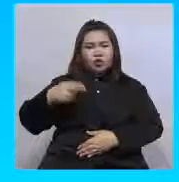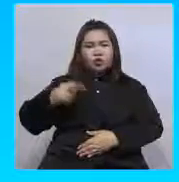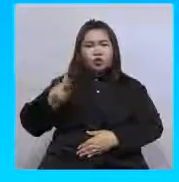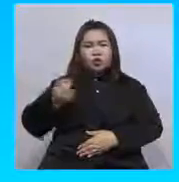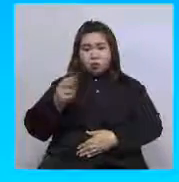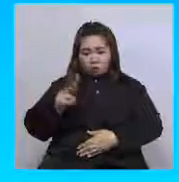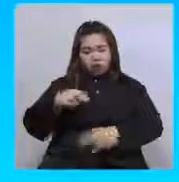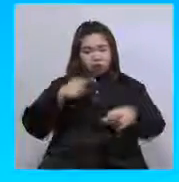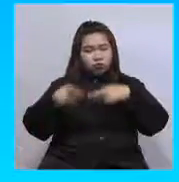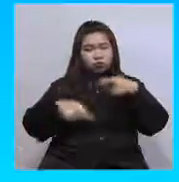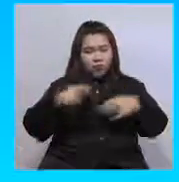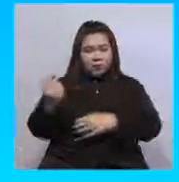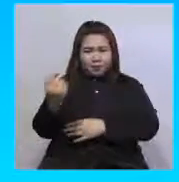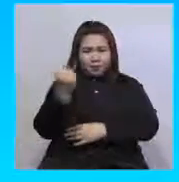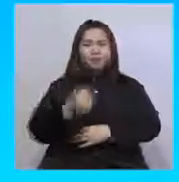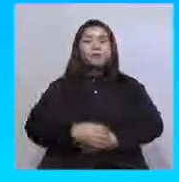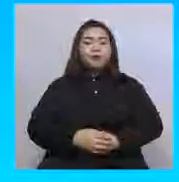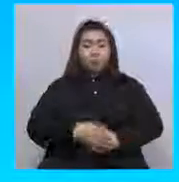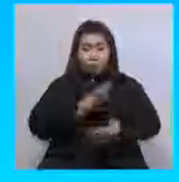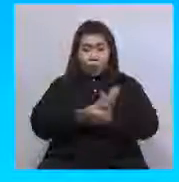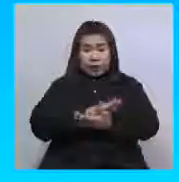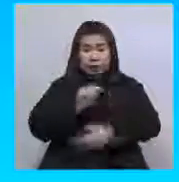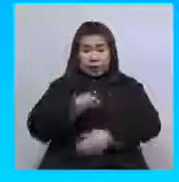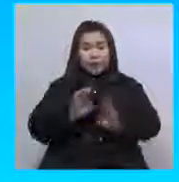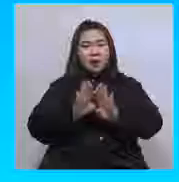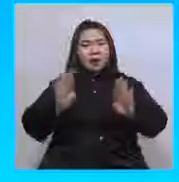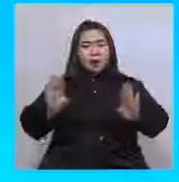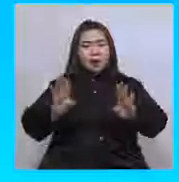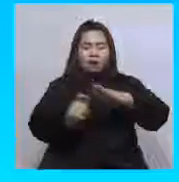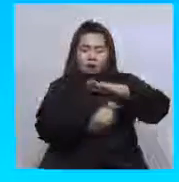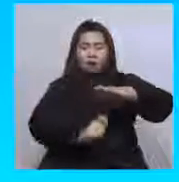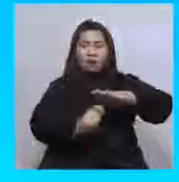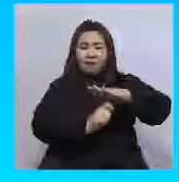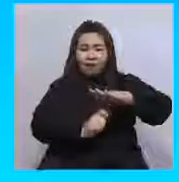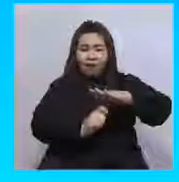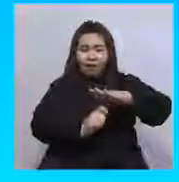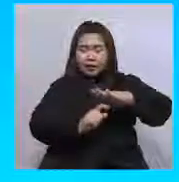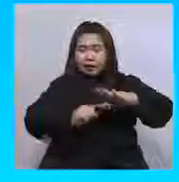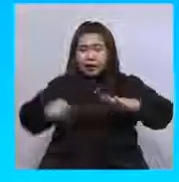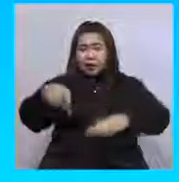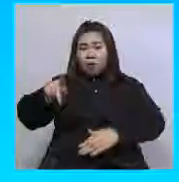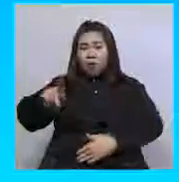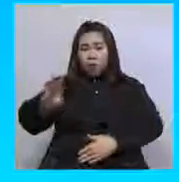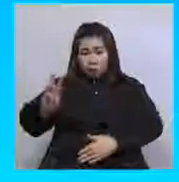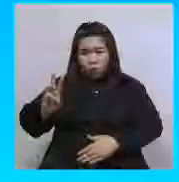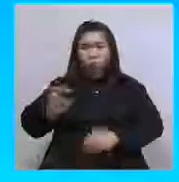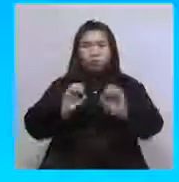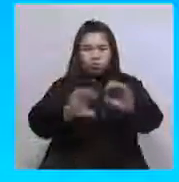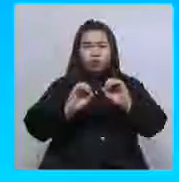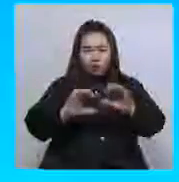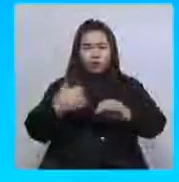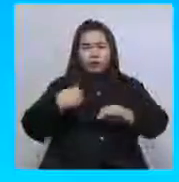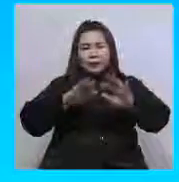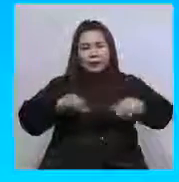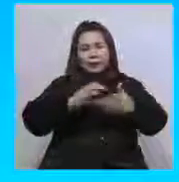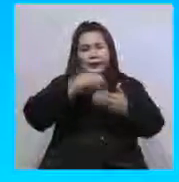12อย่างเข้มงวดเลยค่ะสำหรับโรงเรียนแห่งนี้คุณผู้ชมได้เปิดสอนในระดับชั้นอนุบาลถึงชั้นประถมมาศึกษาปีที่6นะคะมี